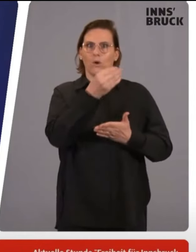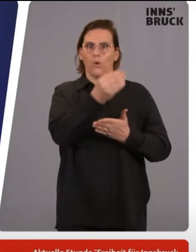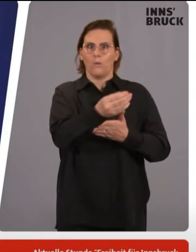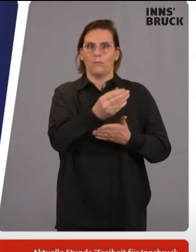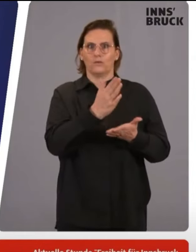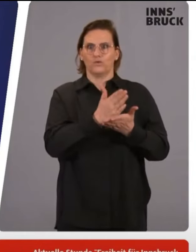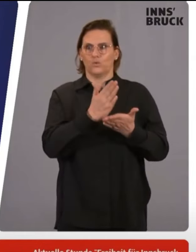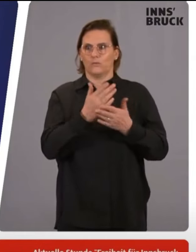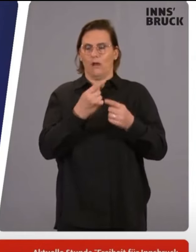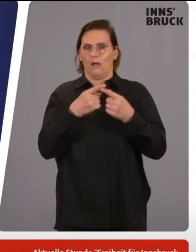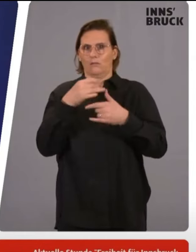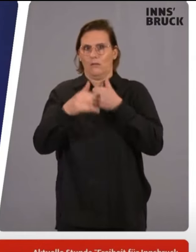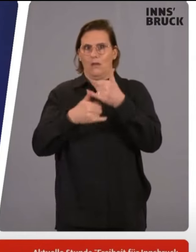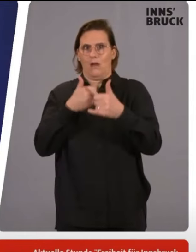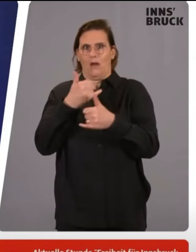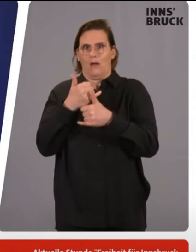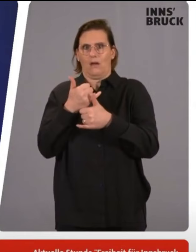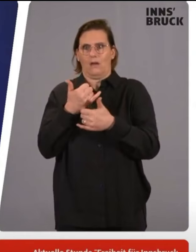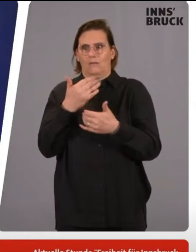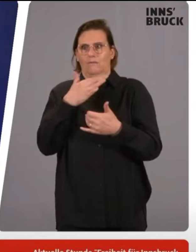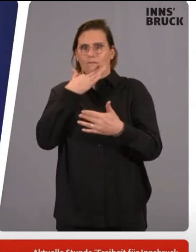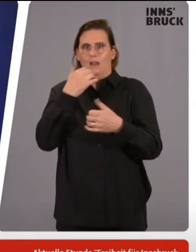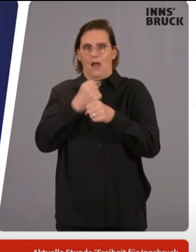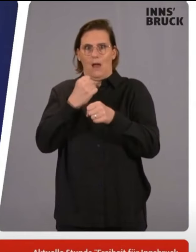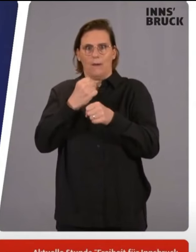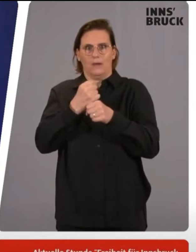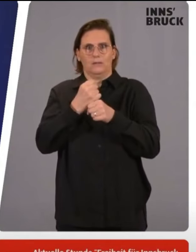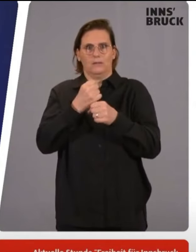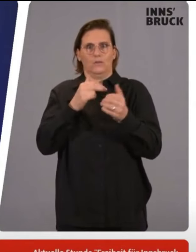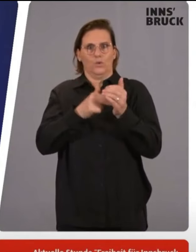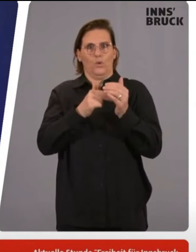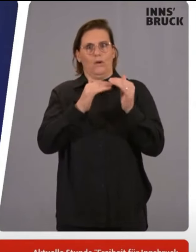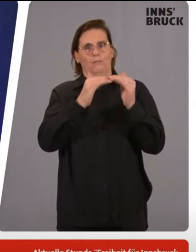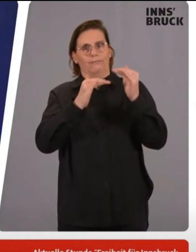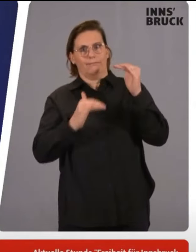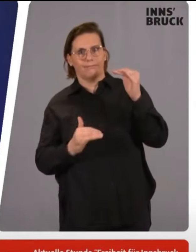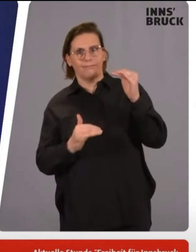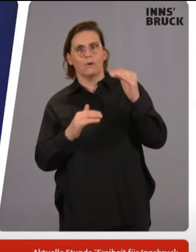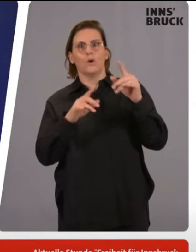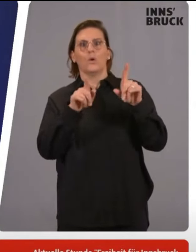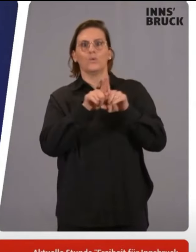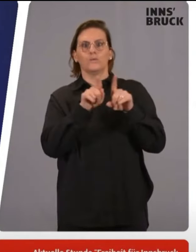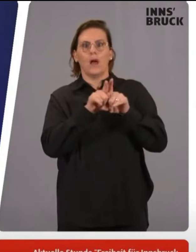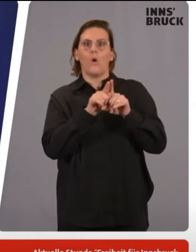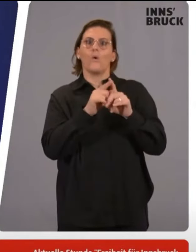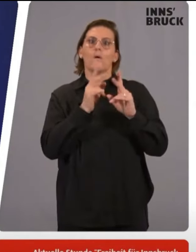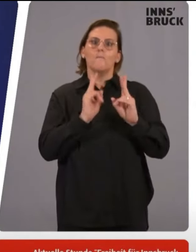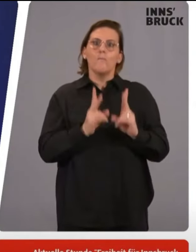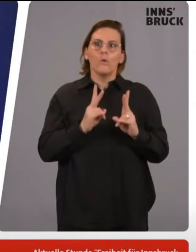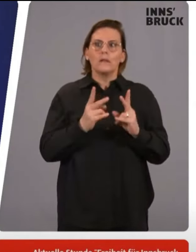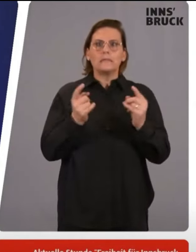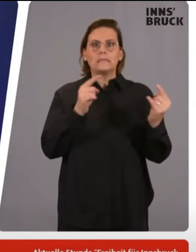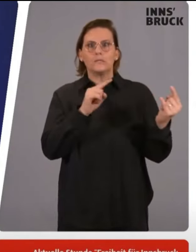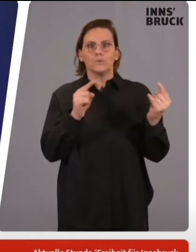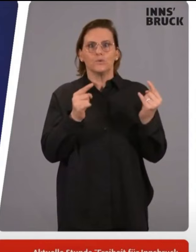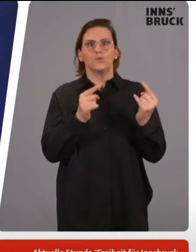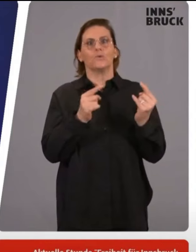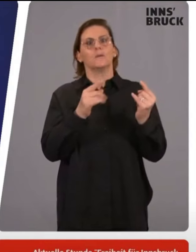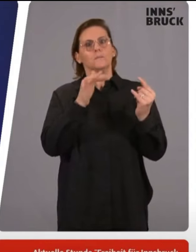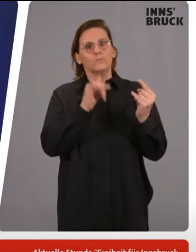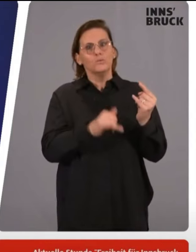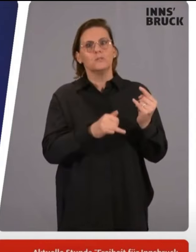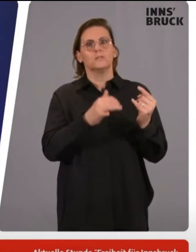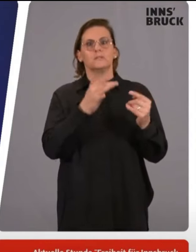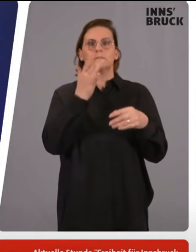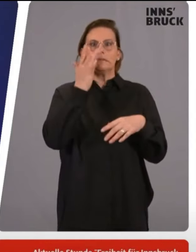waren und um ihren Kopf zu retten weil es dann herausgekommen ist dass man den vielleicht absetzen könnte was hat er gemacht völlig